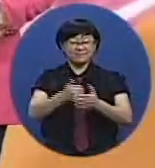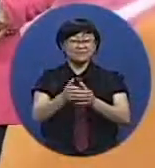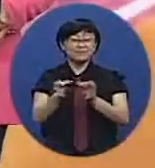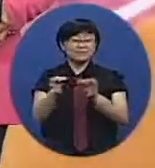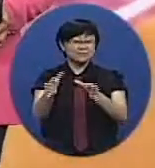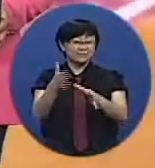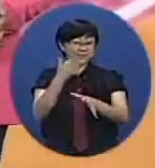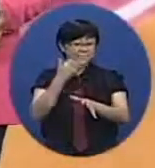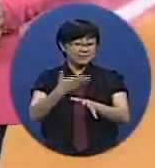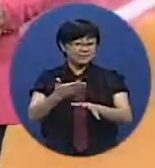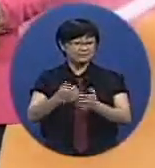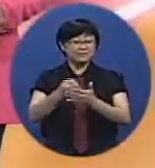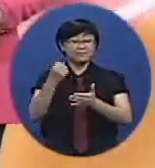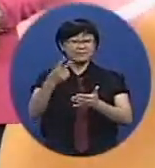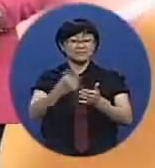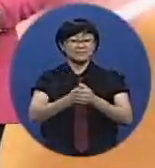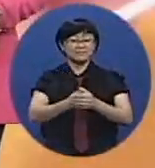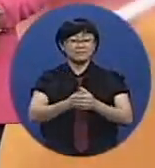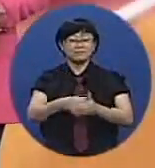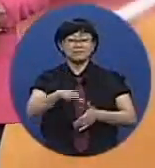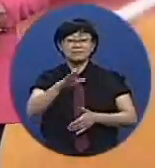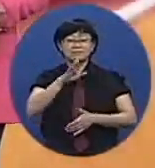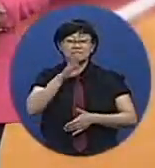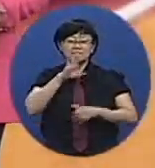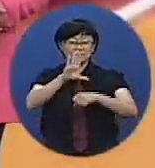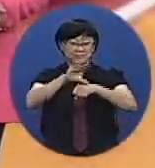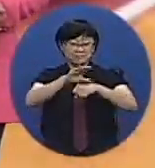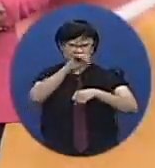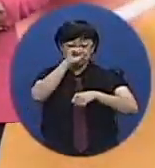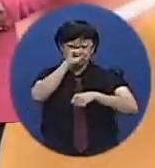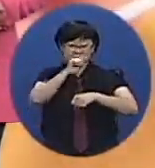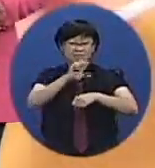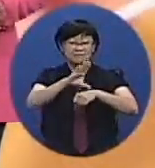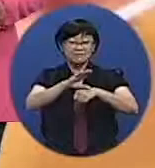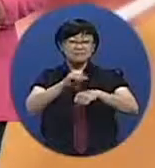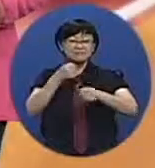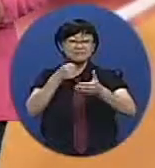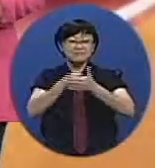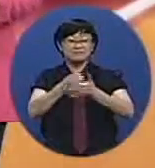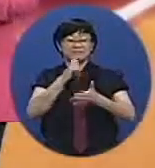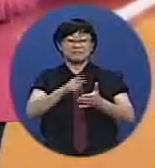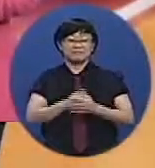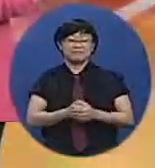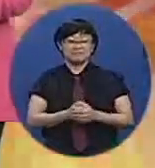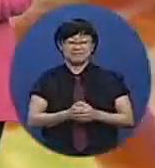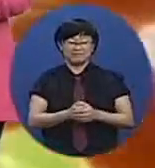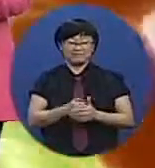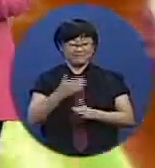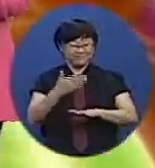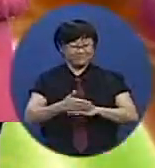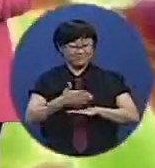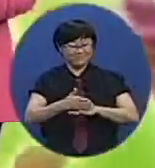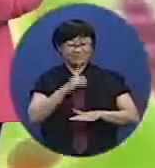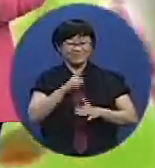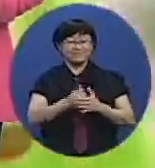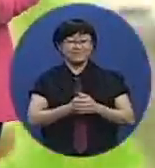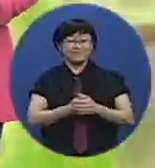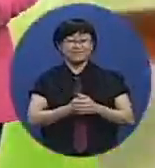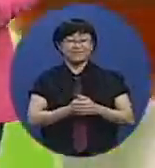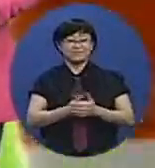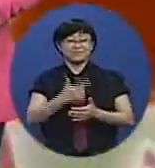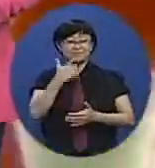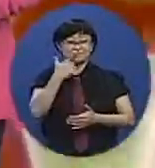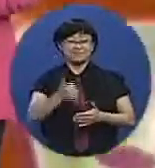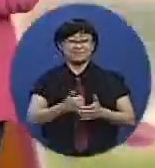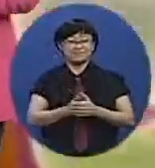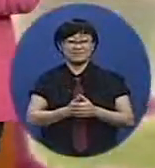수 있고 네. 이래서 정말 이 방송이 좋은 방송이다 그렇게 생각을 합니다. 감사합니다. 아, 감사합니다. 네, 근데 아버님